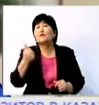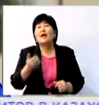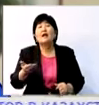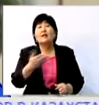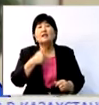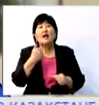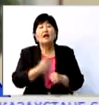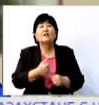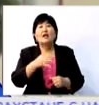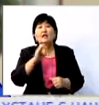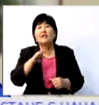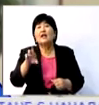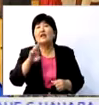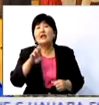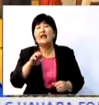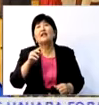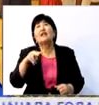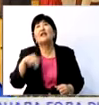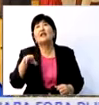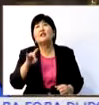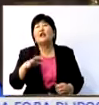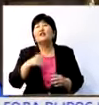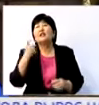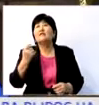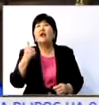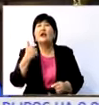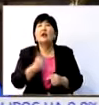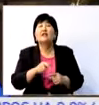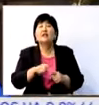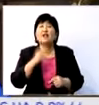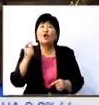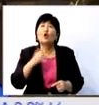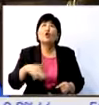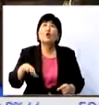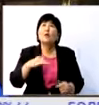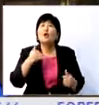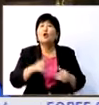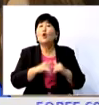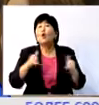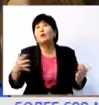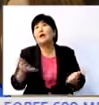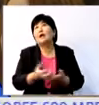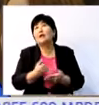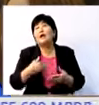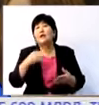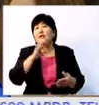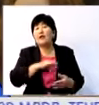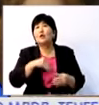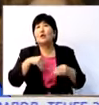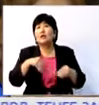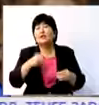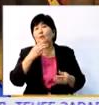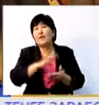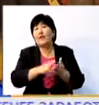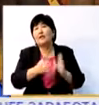Наши основные сорта – янтарь и лидер. Сельское хозяйство – одна из опор экономики страны. Ее развитие и достижение – залог стабильности,